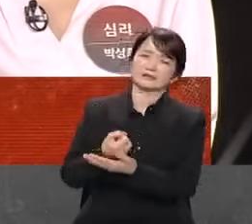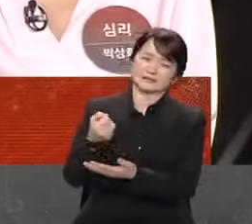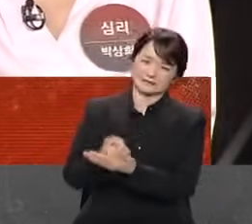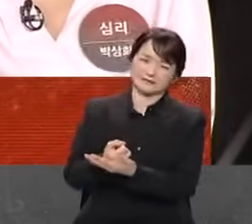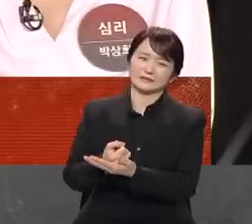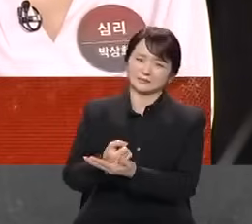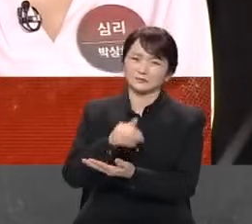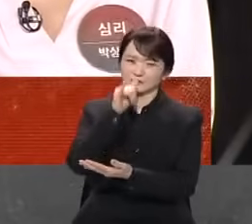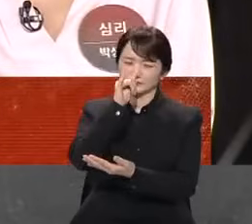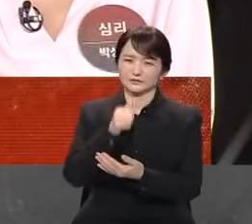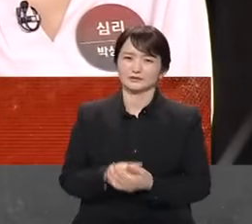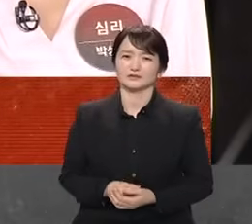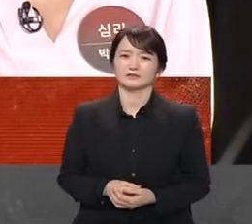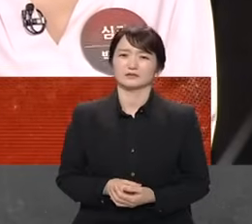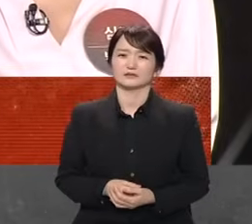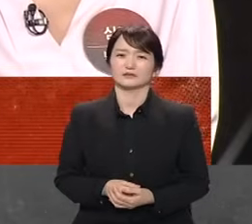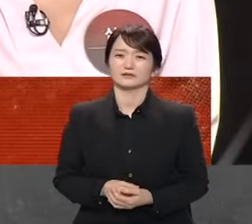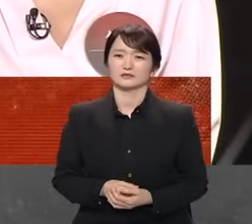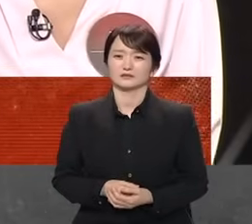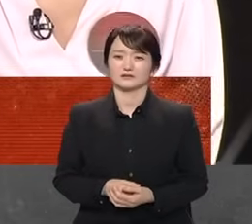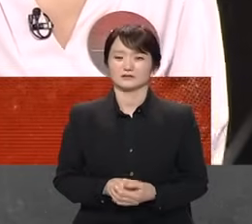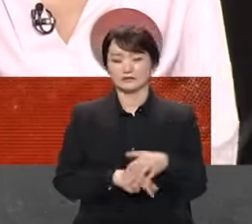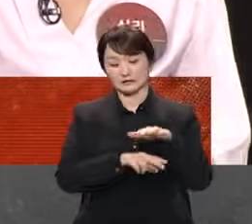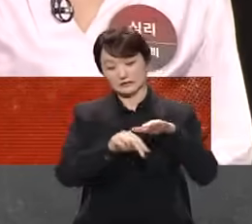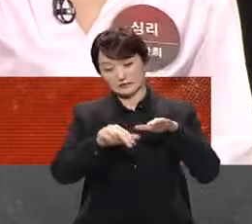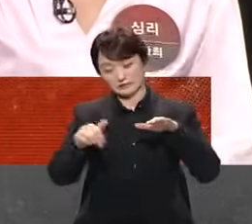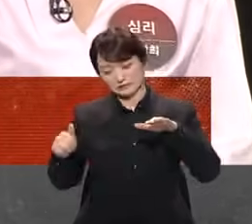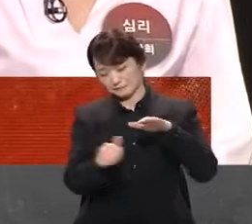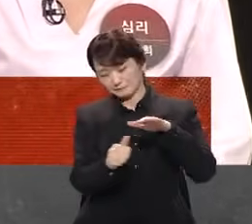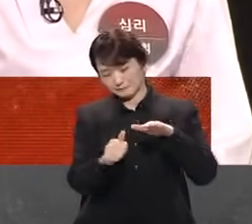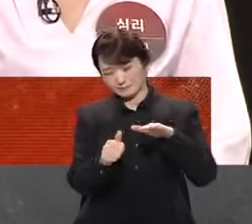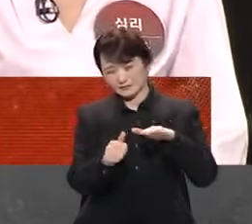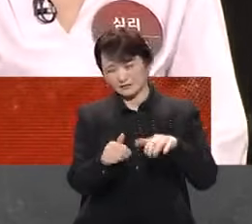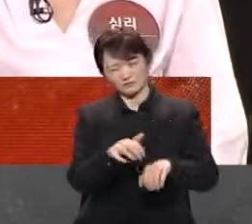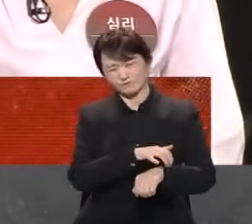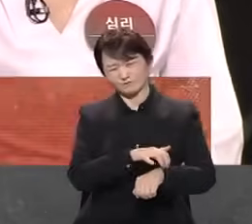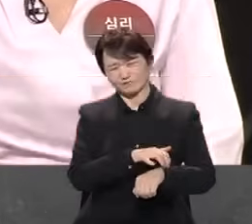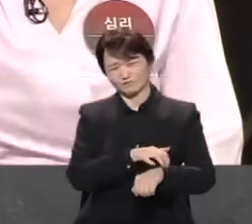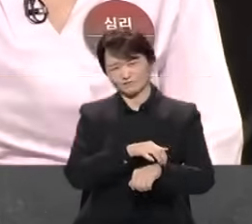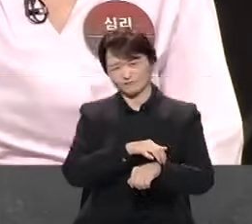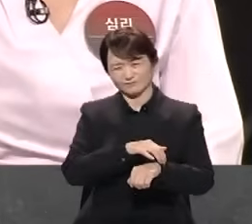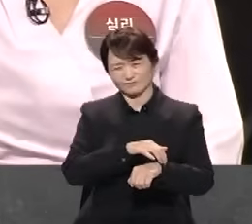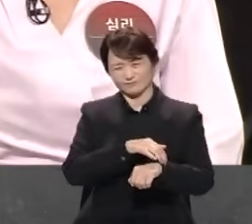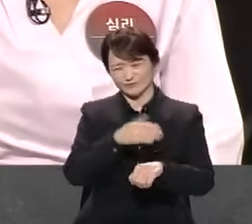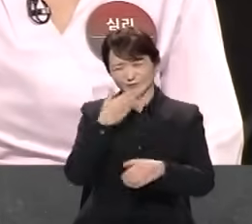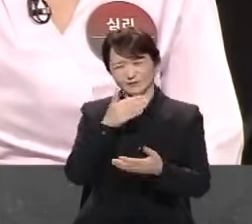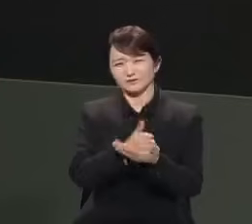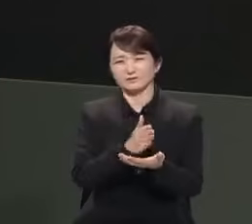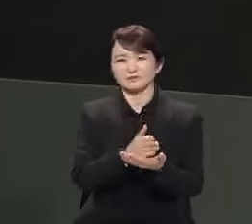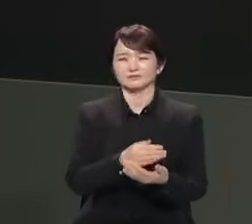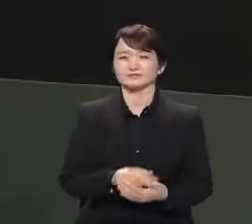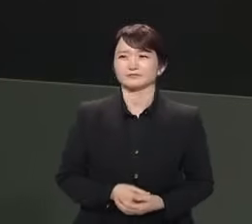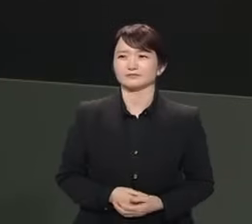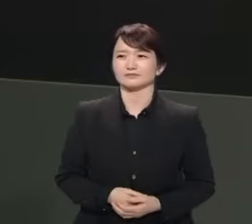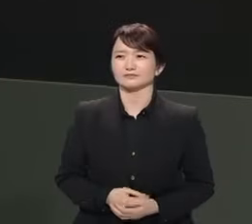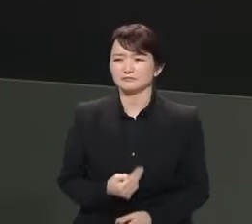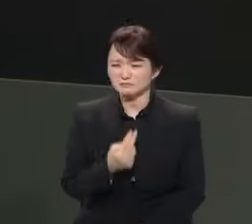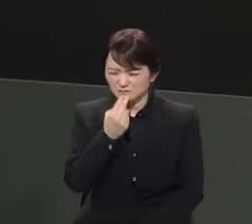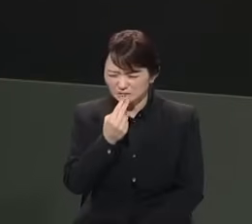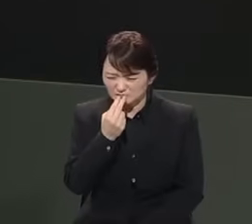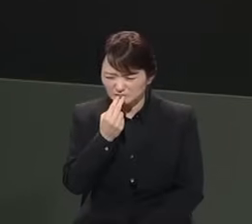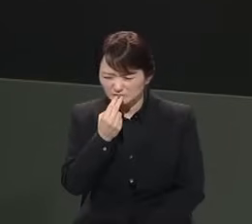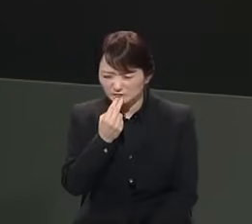마음도 들고 이러는데 그래도 이제 많은 분들이 불편해하셨을 것 같으니까 안 해야겠죠. 양 변호사님 냄새도